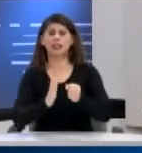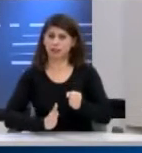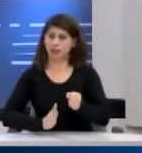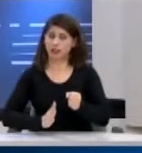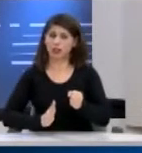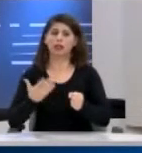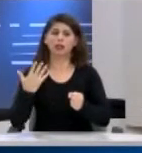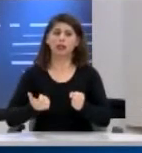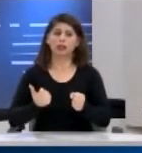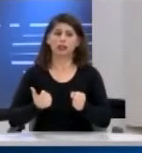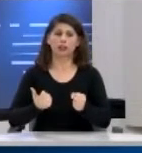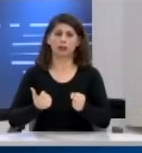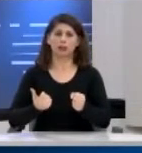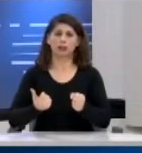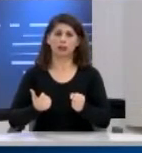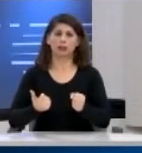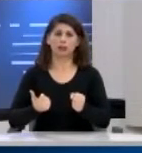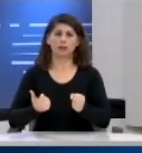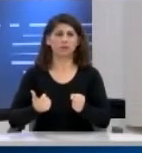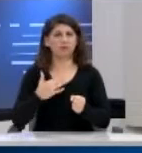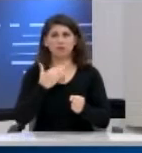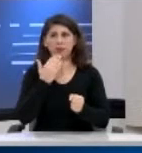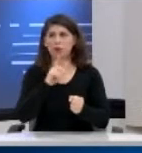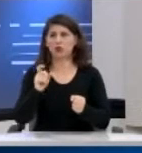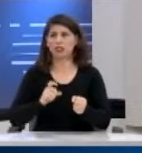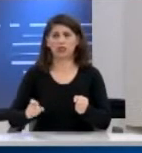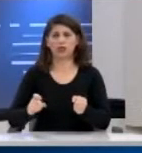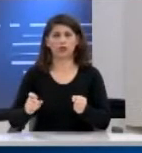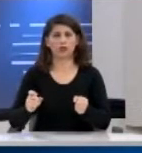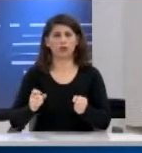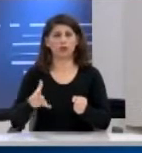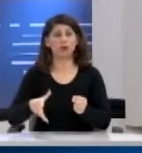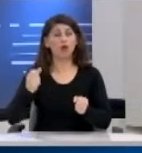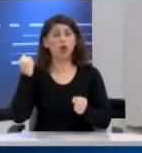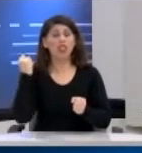ήταν μια χώρα αβίωτη για το πιο δυναμικό κομμάτι της κοινωνίας.